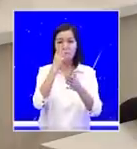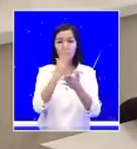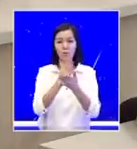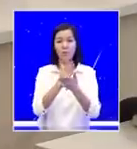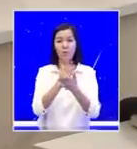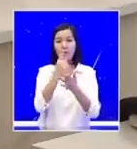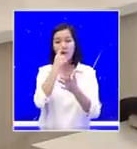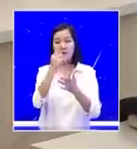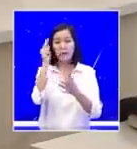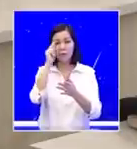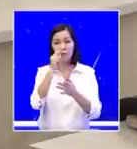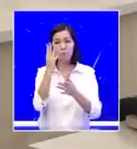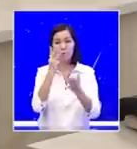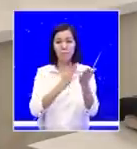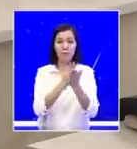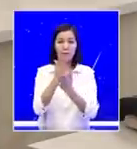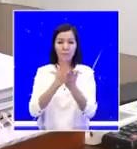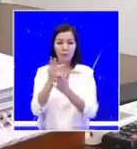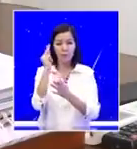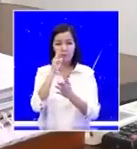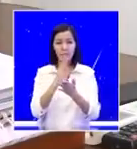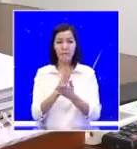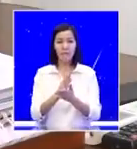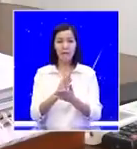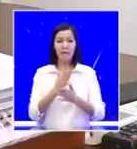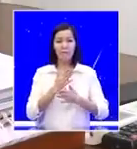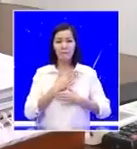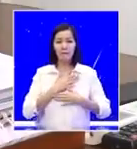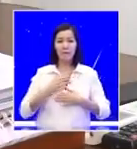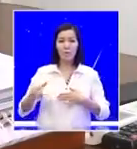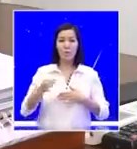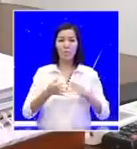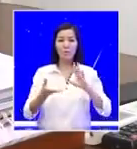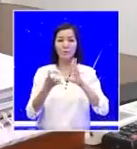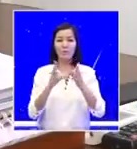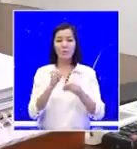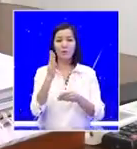оқушылары қашықтан 3 бағыт бойынша білім алады. Бізде облыс бойынша